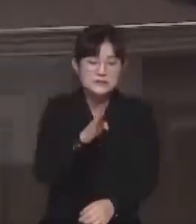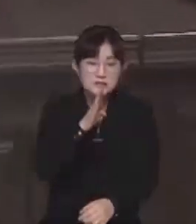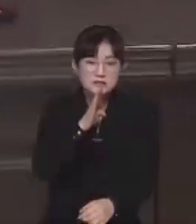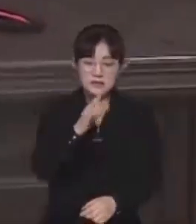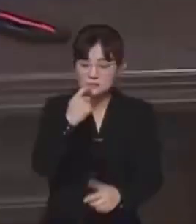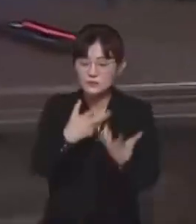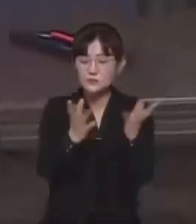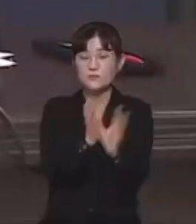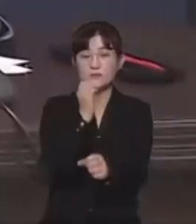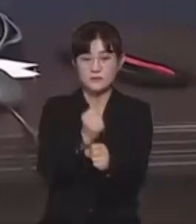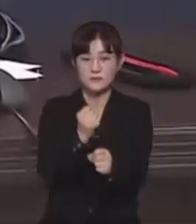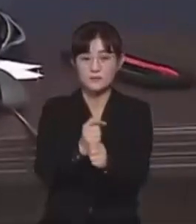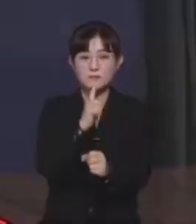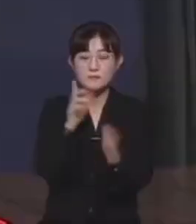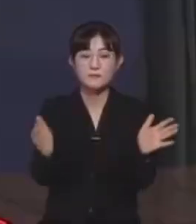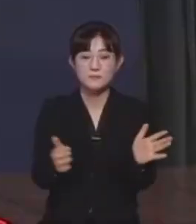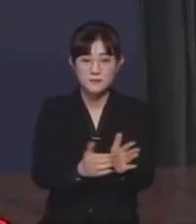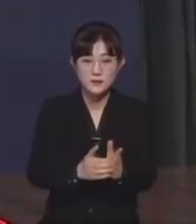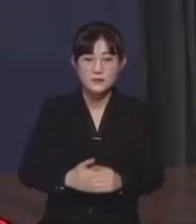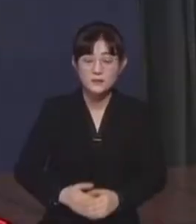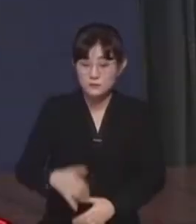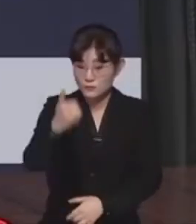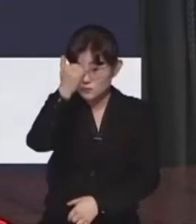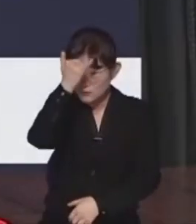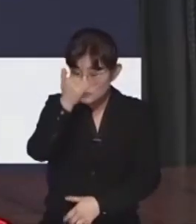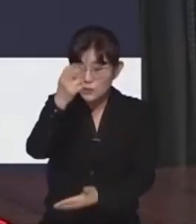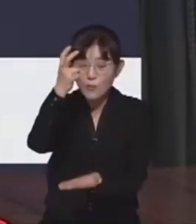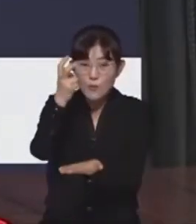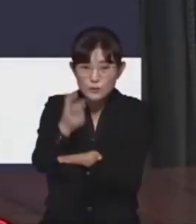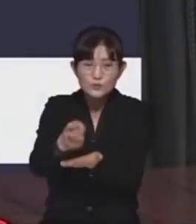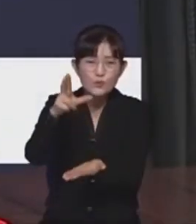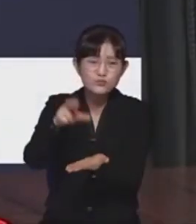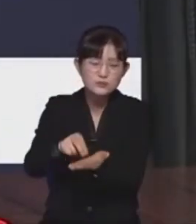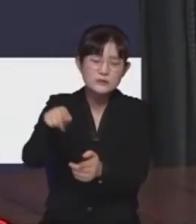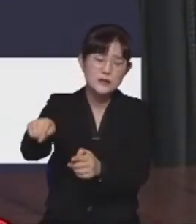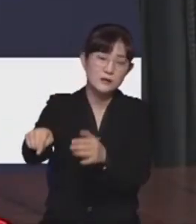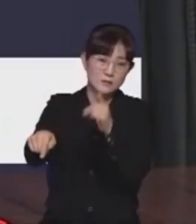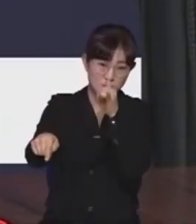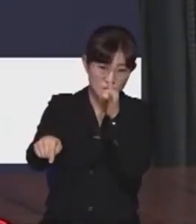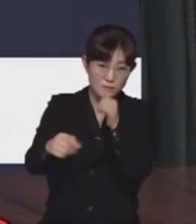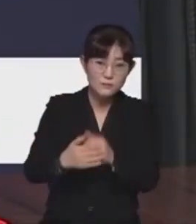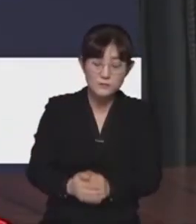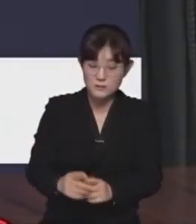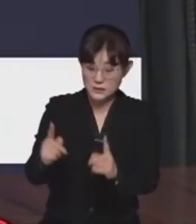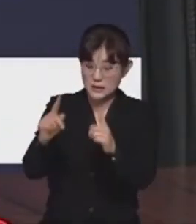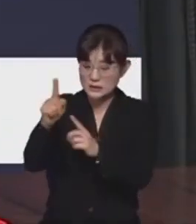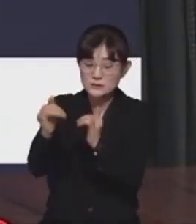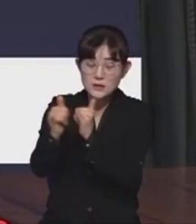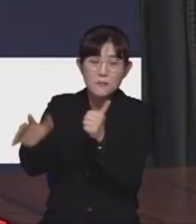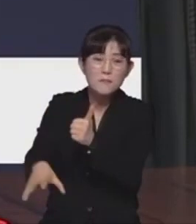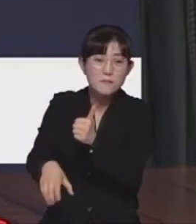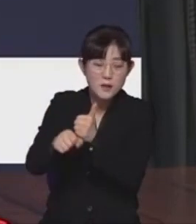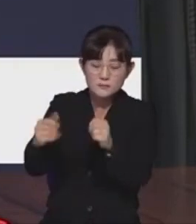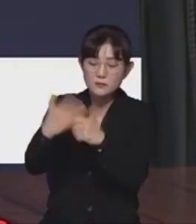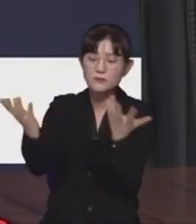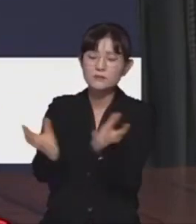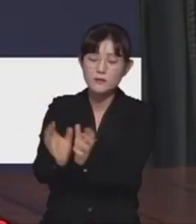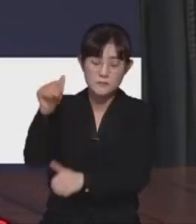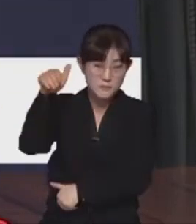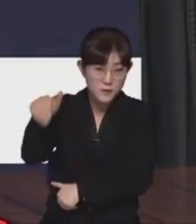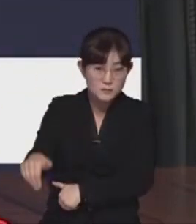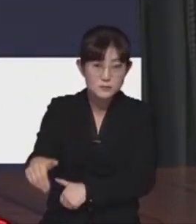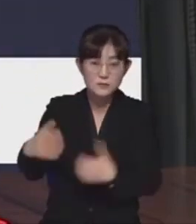겁니다. 도덕적, 법적 문제에 짓눌리고 1인 정당으로 추락해 정권